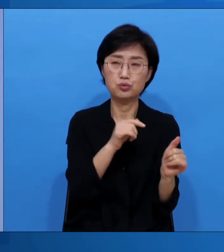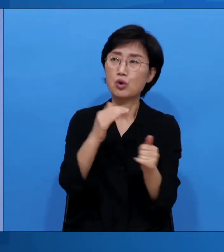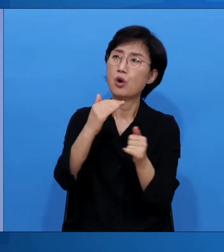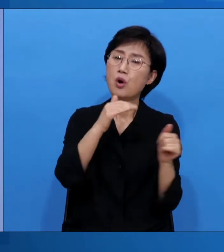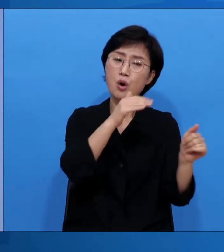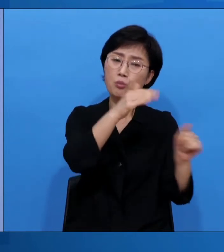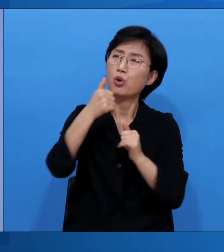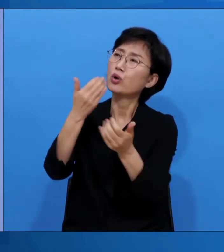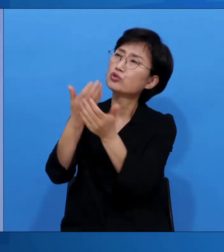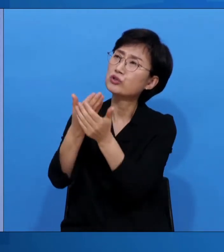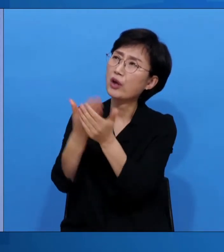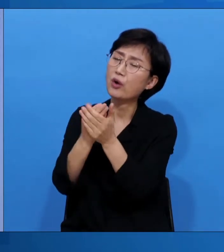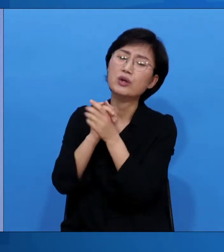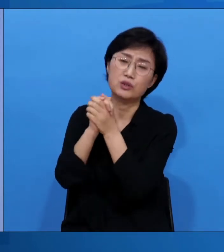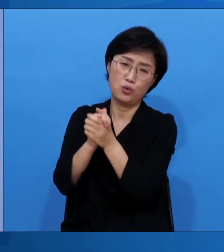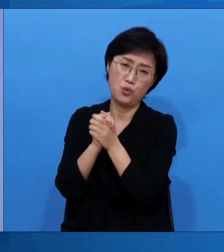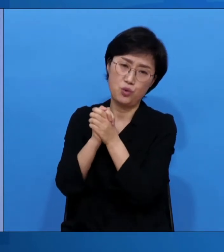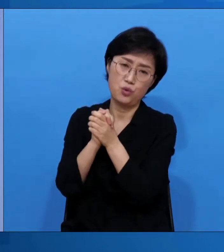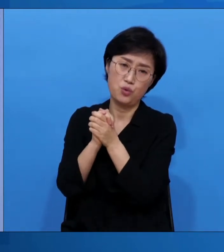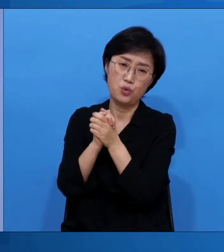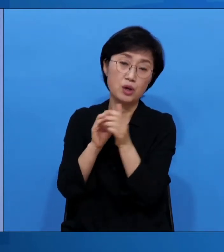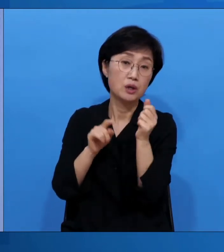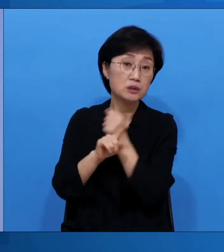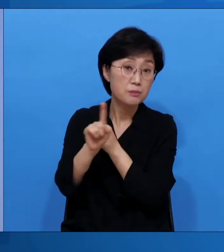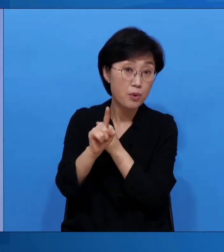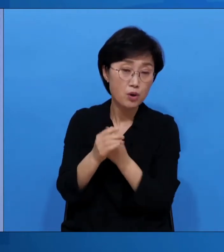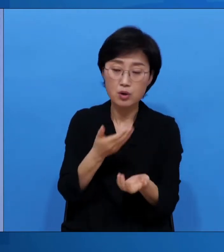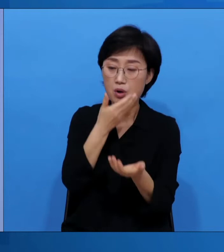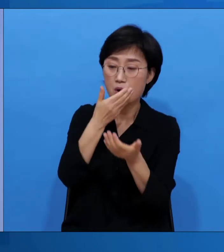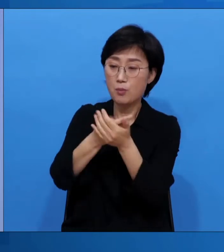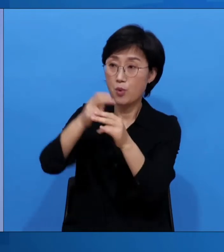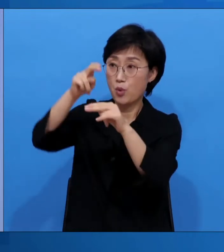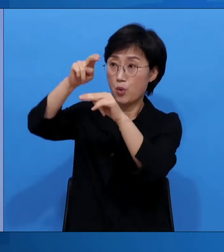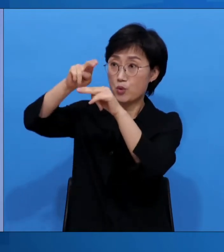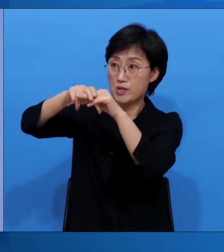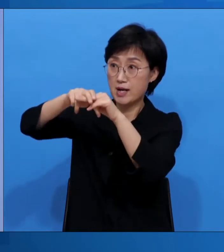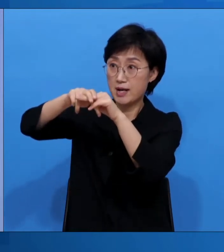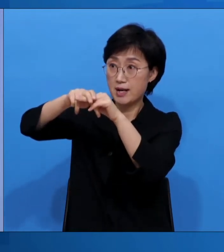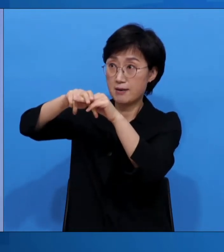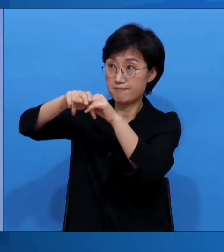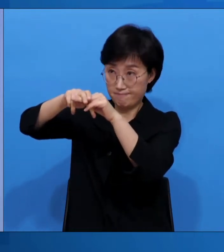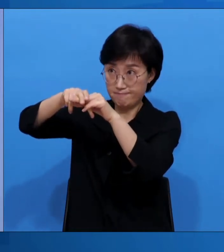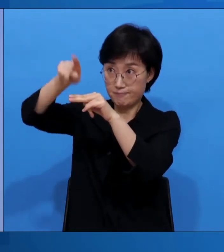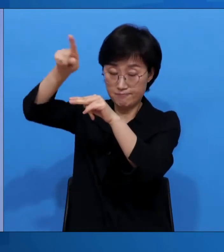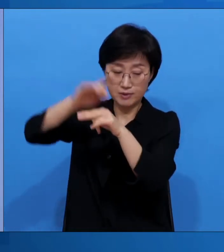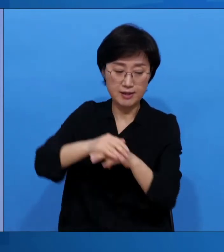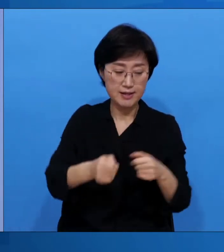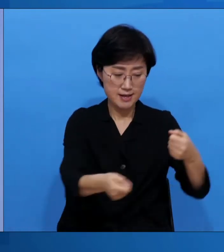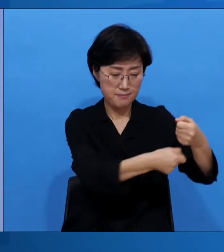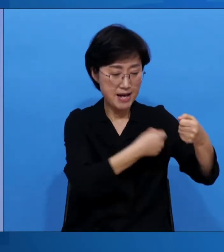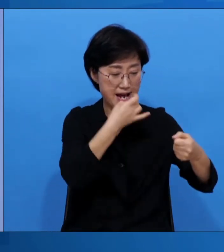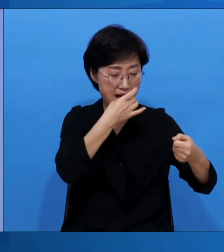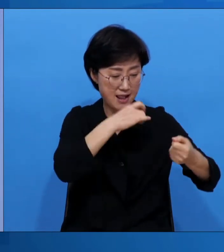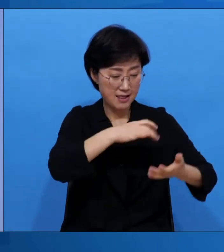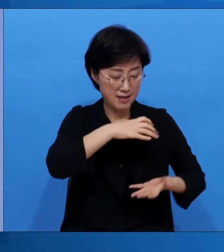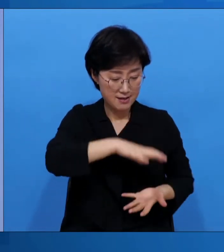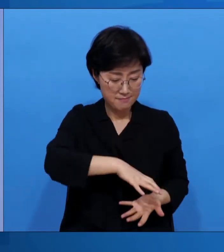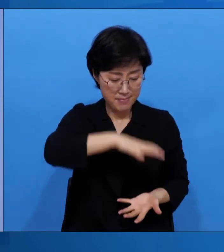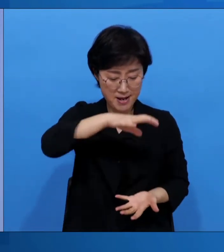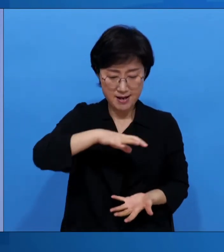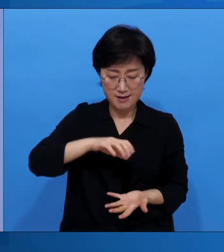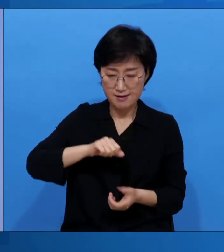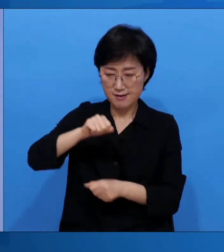harvest. 보좌의 창고에 드릴 알곡 드릴 축복을 받아라. He says, be ready to receive the blessings of